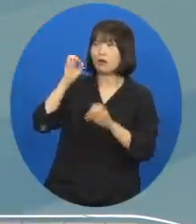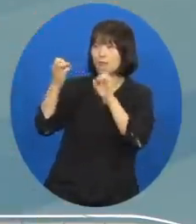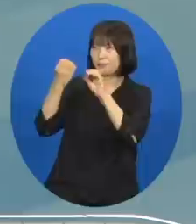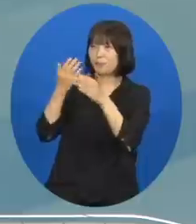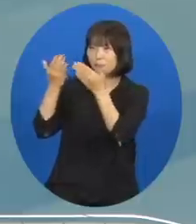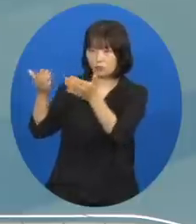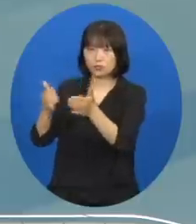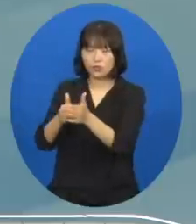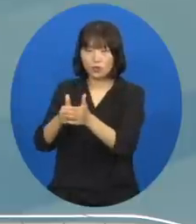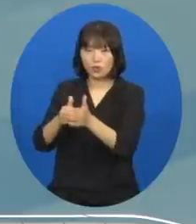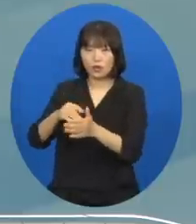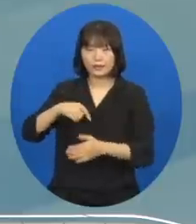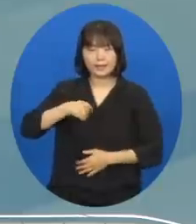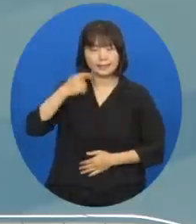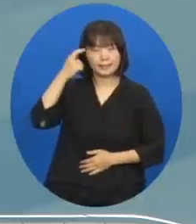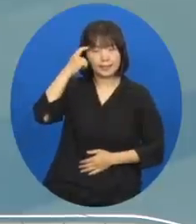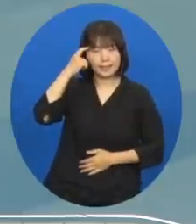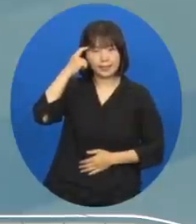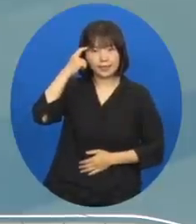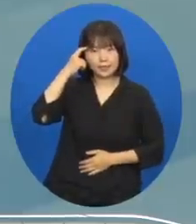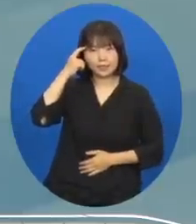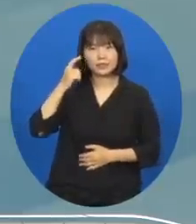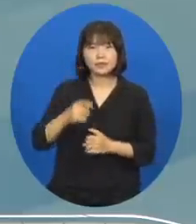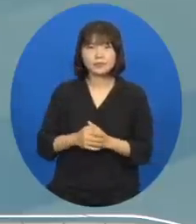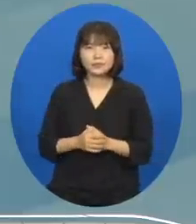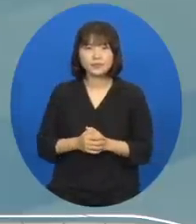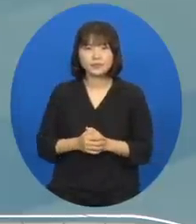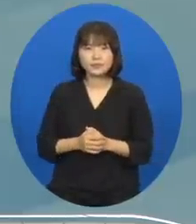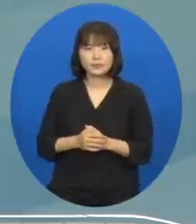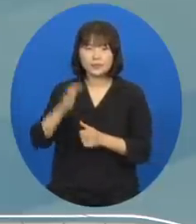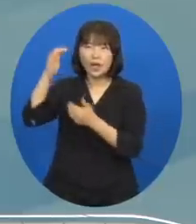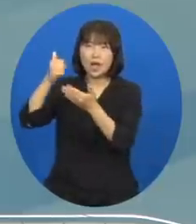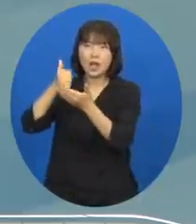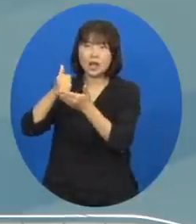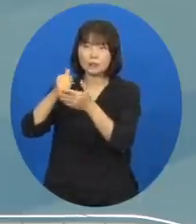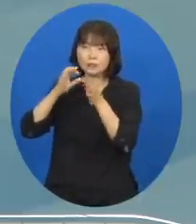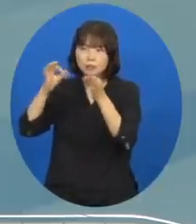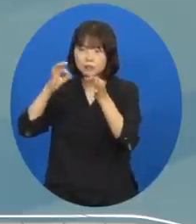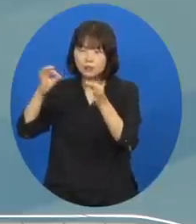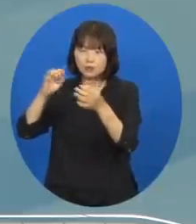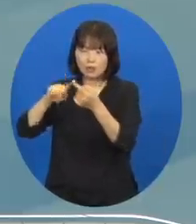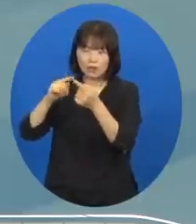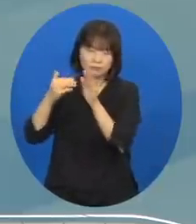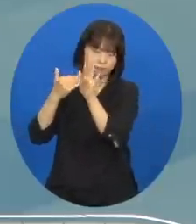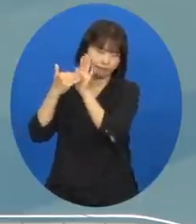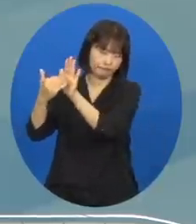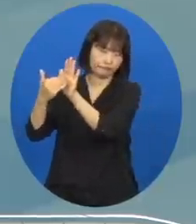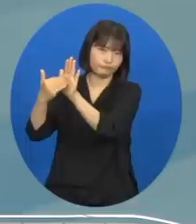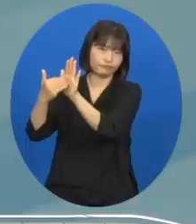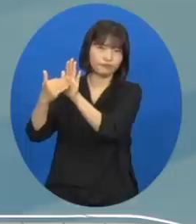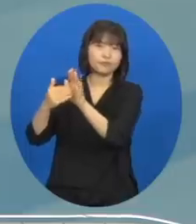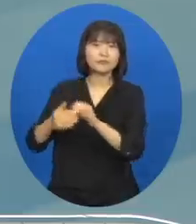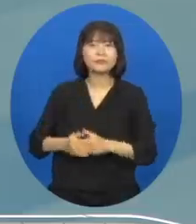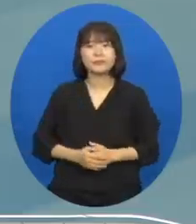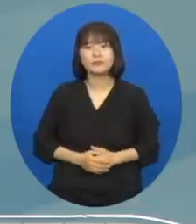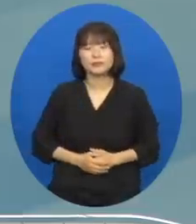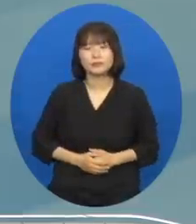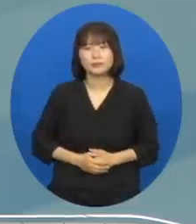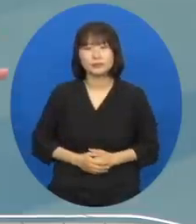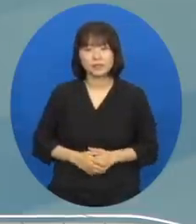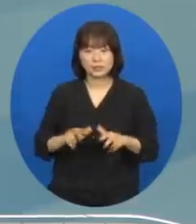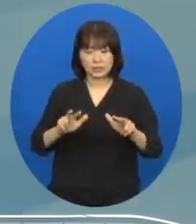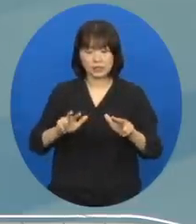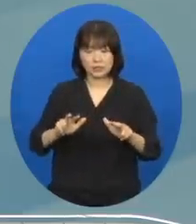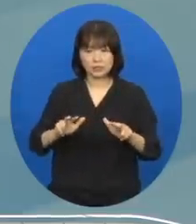자기 생각, 자기 주관이 하나님의 음성조차도 거부하게 만드는 겁니다. 지금